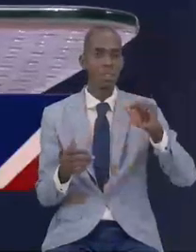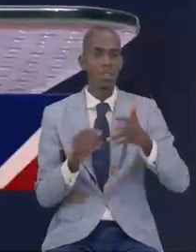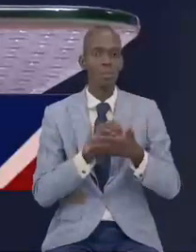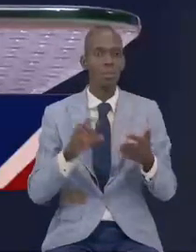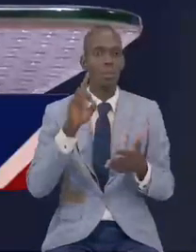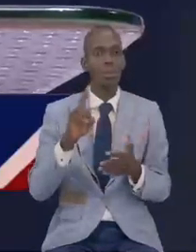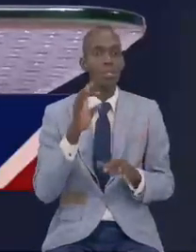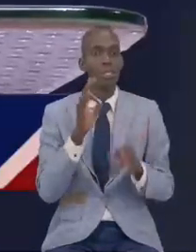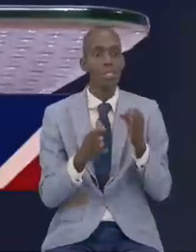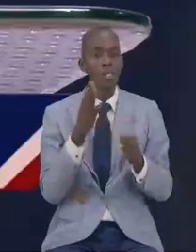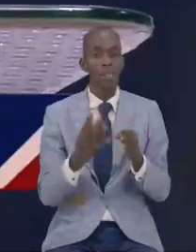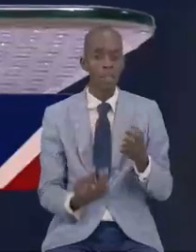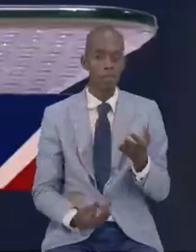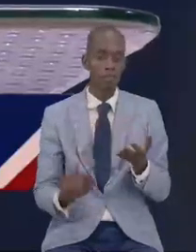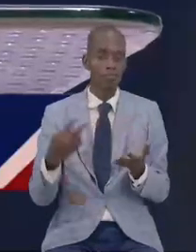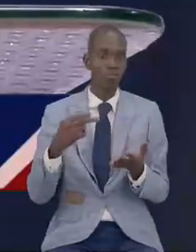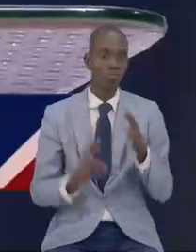Deutéronome 13:1.